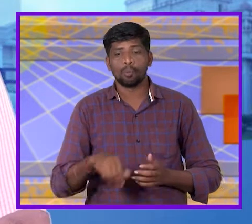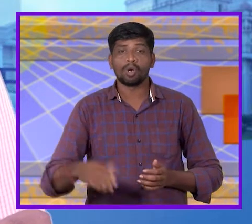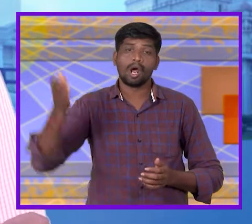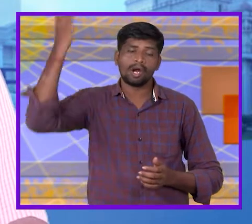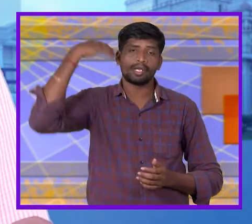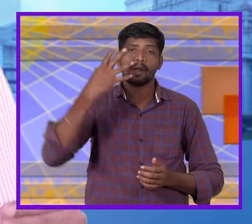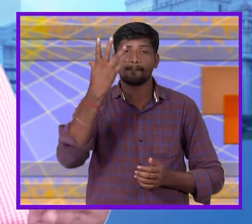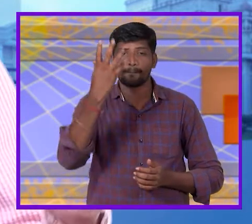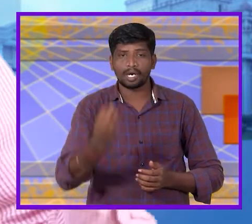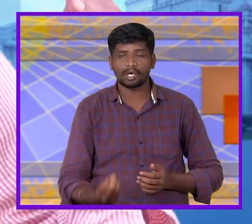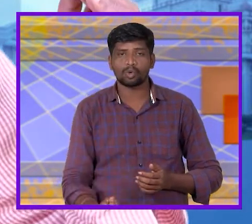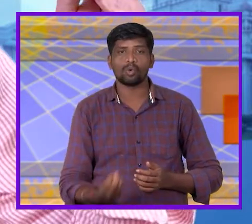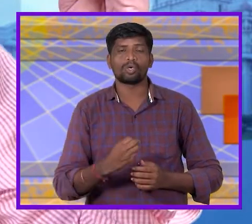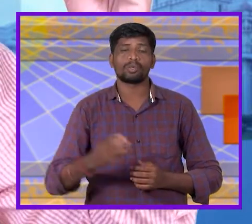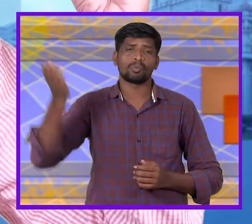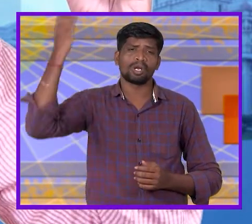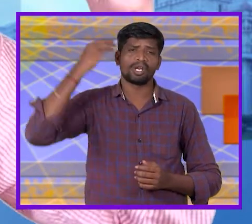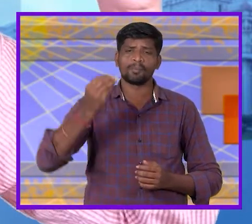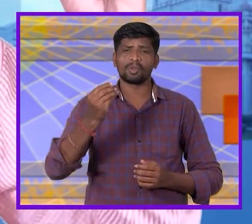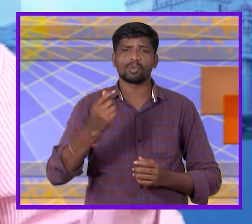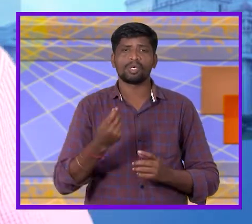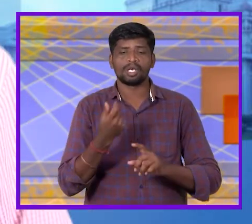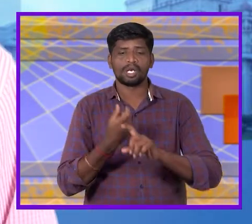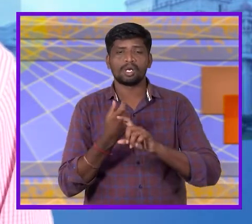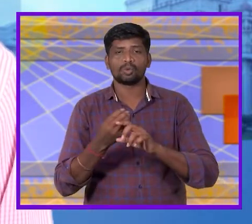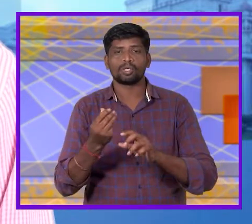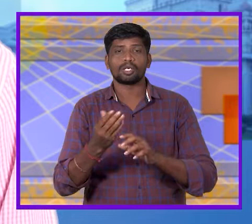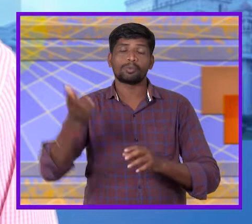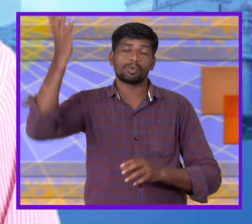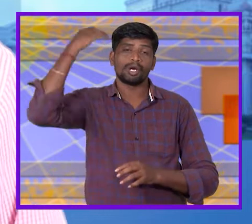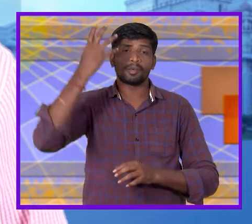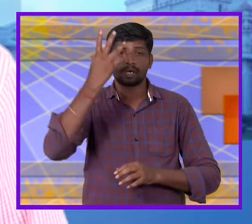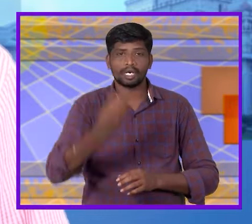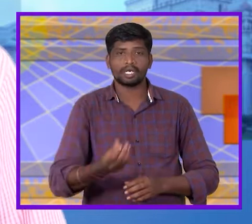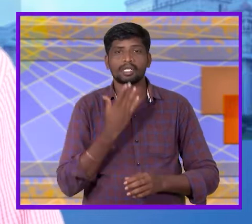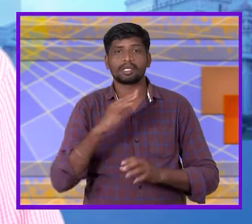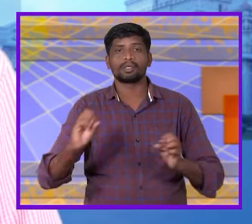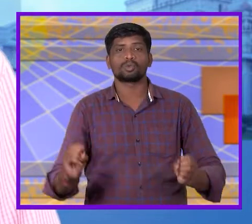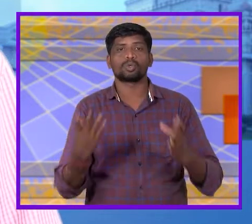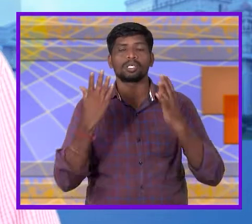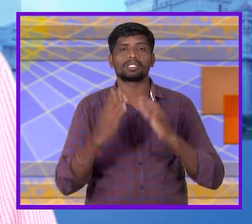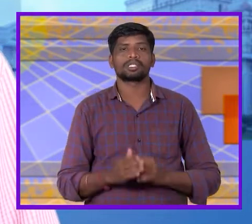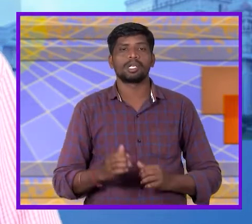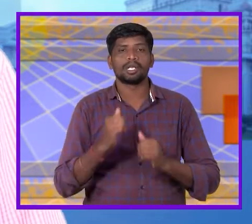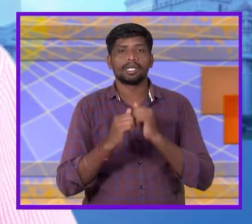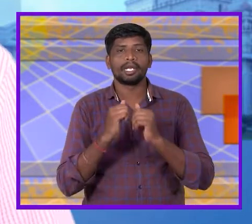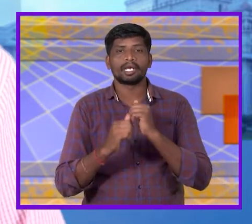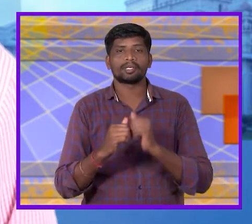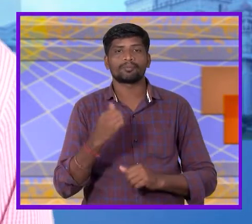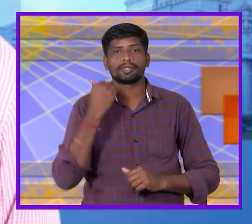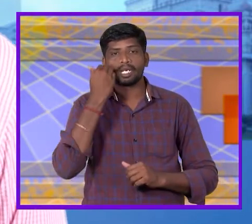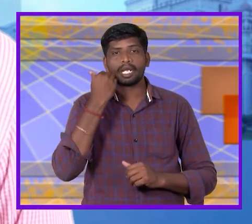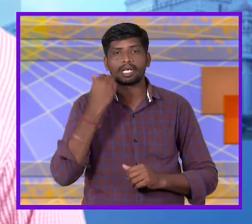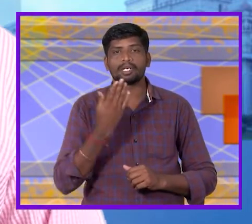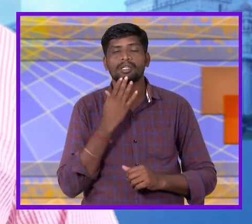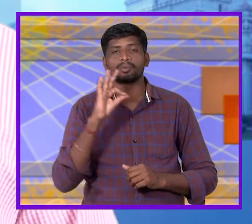தோன்றா காலத்தே வாழோடு முன்தோன்றிய மூத்த குடி நம்முடைய தமிழ் குடி அப்படிம்பாங்க. அற்புதமான இலக்கண இலக்கிய வளம் மிகுந்தது நம்முடைய தமிழ்